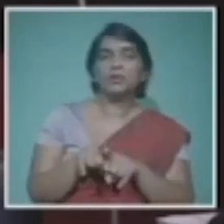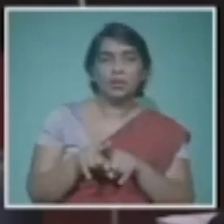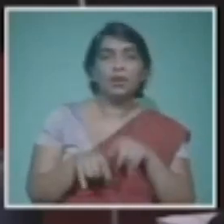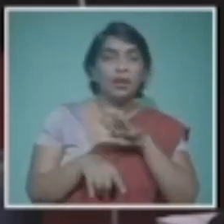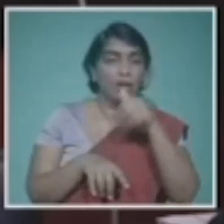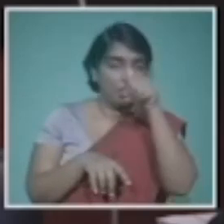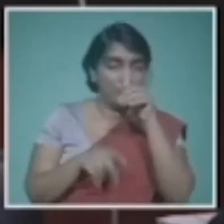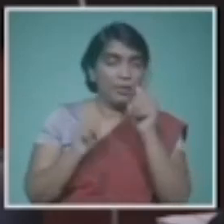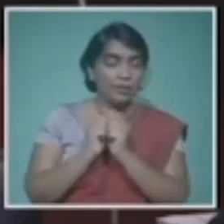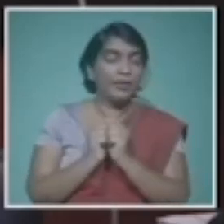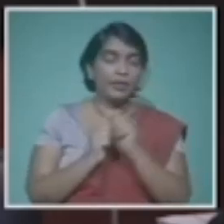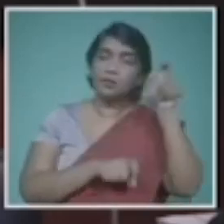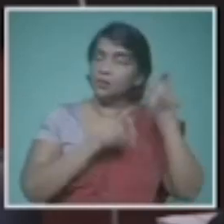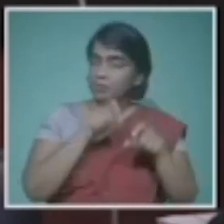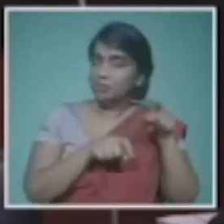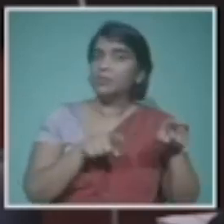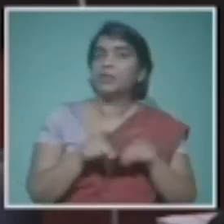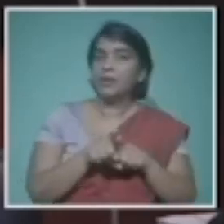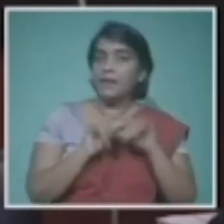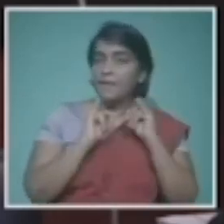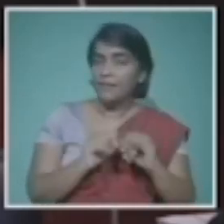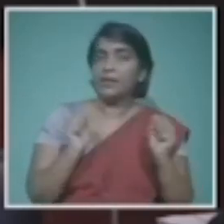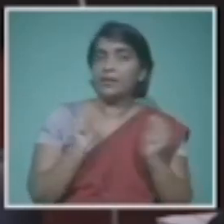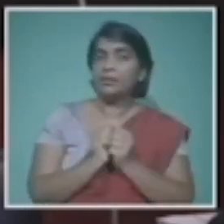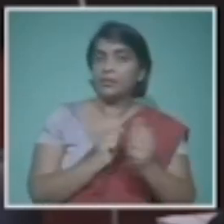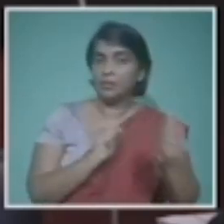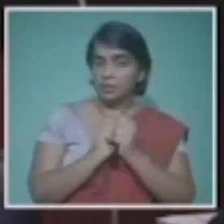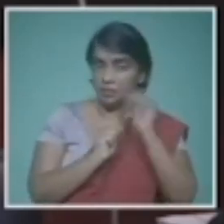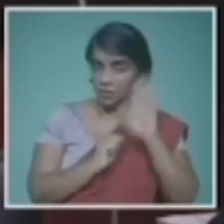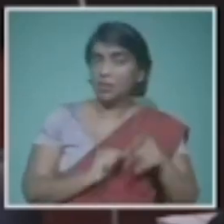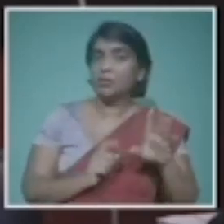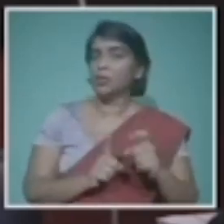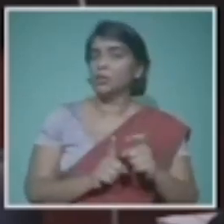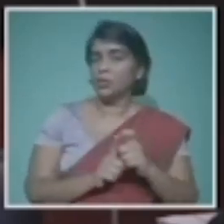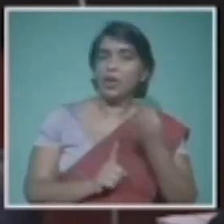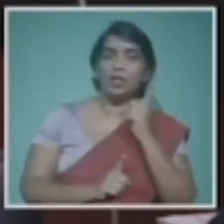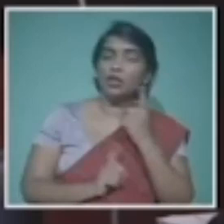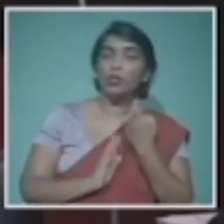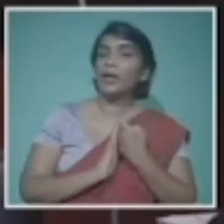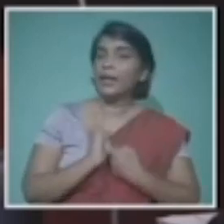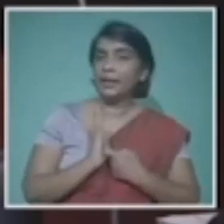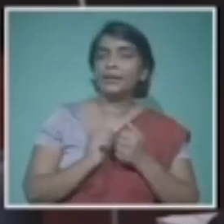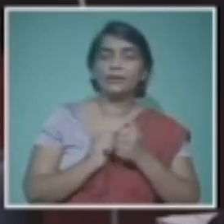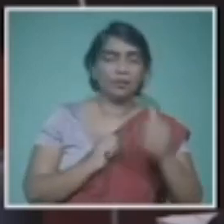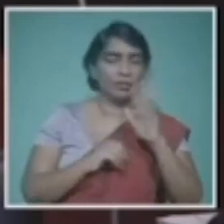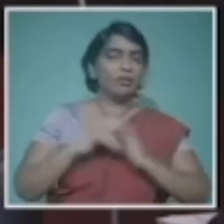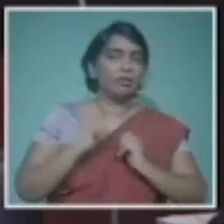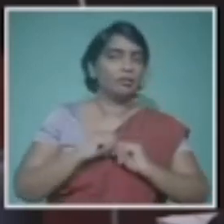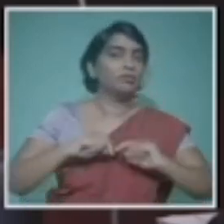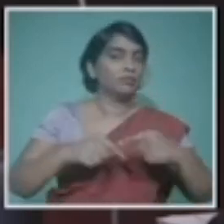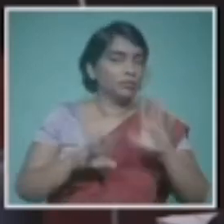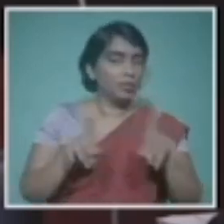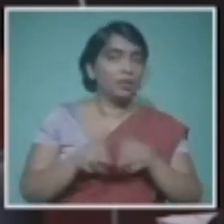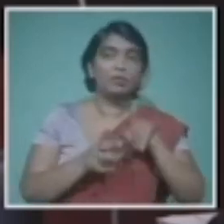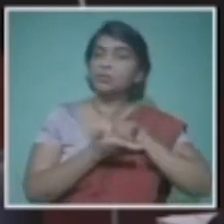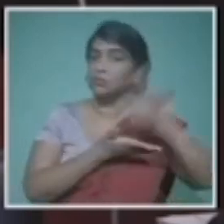හොර ඒජන්සි කරුවන්, එහෙම නැත්නම් මේ වැරදි විදියට මේක ක්‍රියාත්මක කරන අයට දැඩි දඬුවම් නීතිය ක්‍රියාත්මක කරන්න අවශ්‍ය වැඩපිළිවෙළ ක්‍රියාත්මක කරන, ඒ වගේම